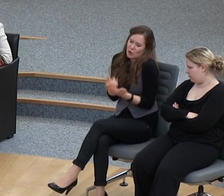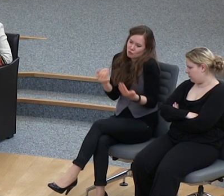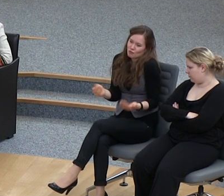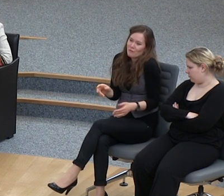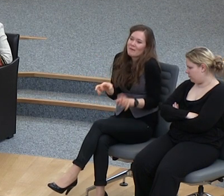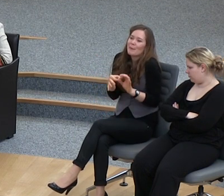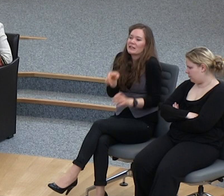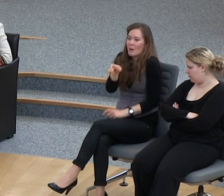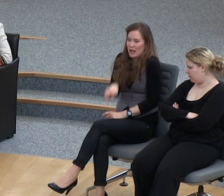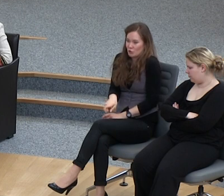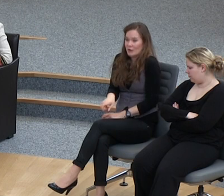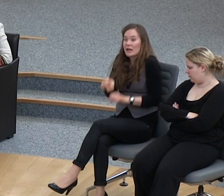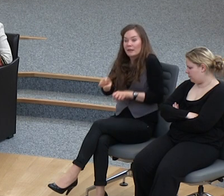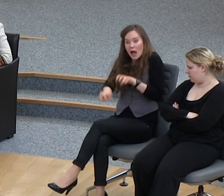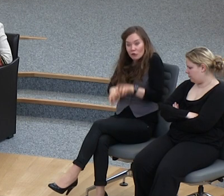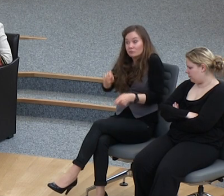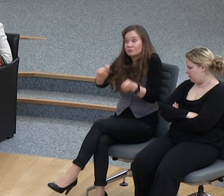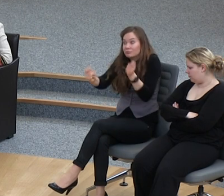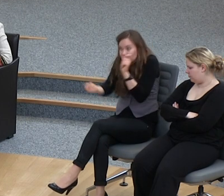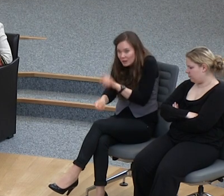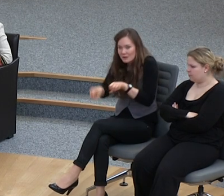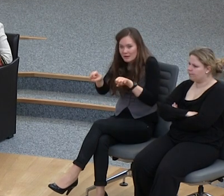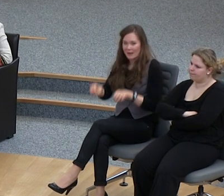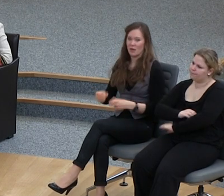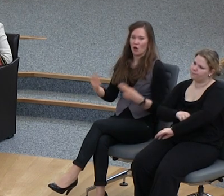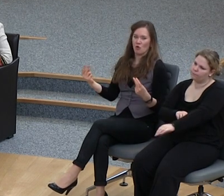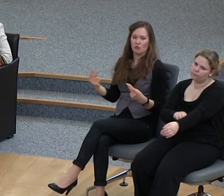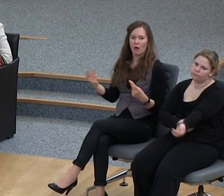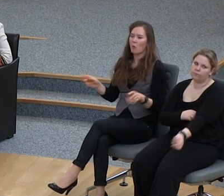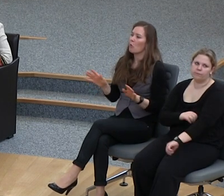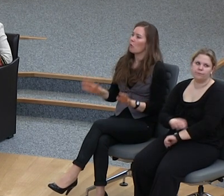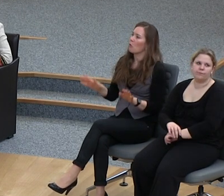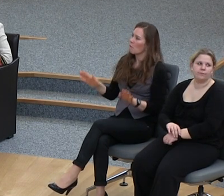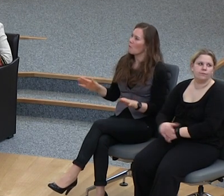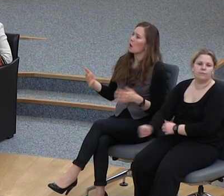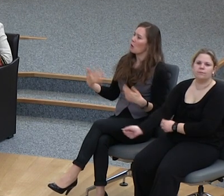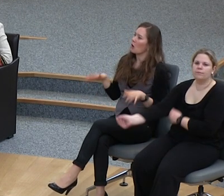es nutzen und man kann es auch sanft ruhen lassen.